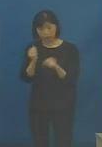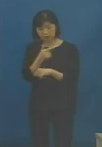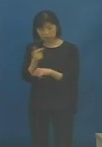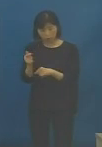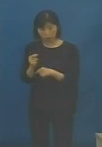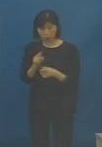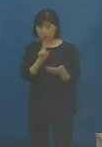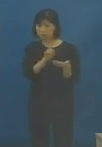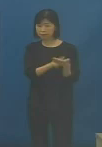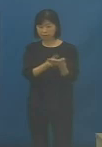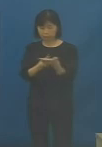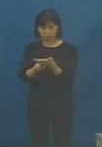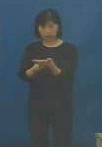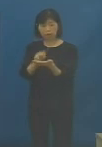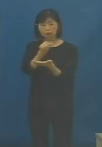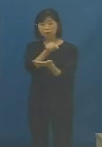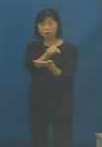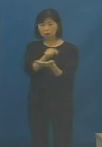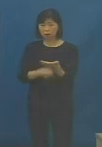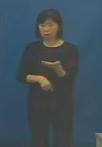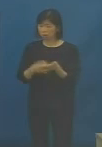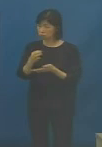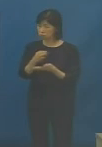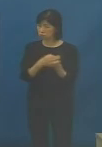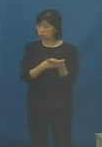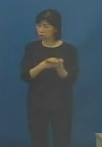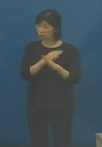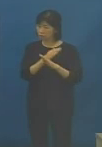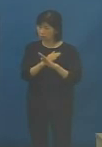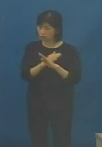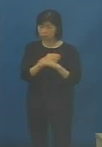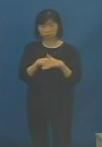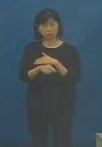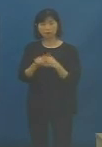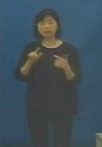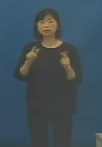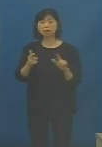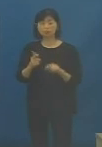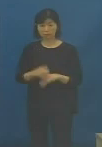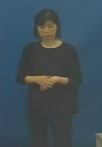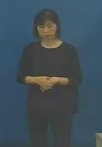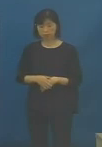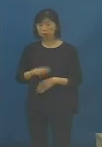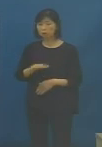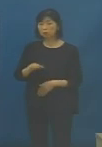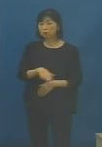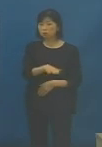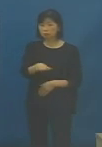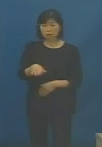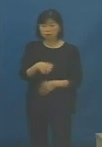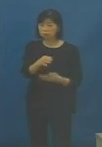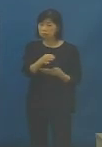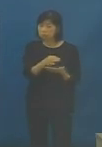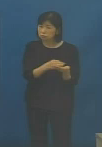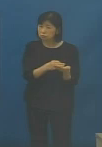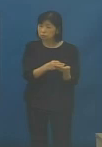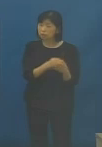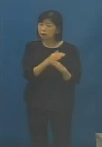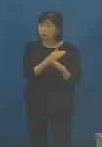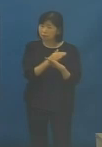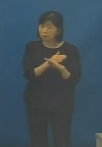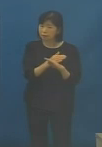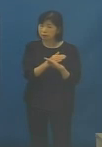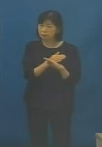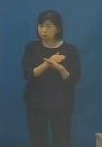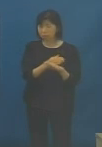、これは売ってはいけないではないんです。子どもたちに売ってはいけないという規